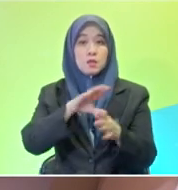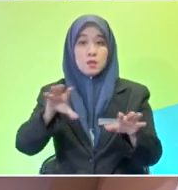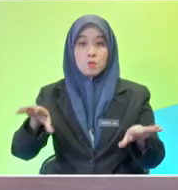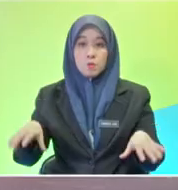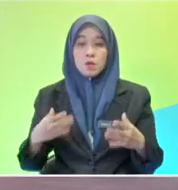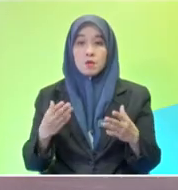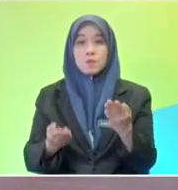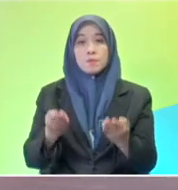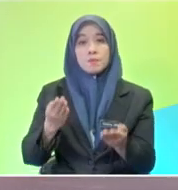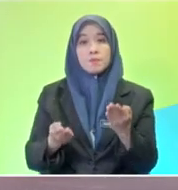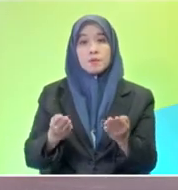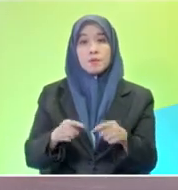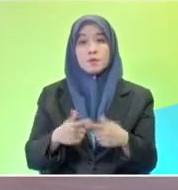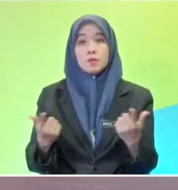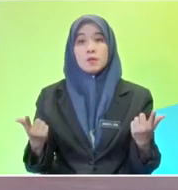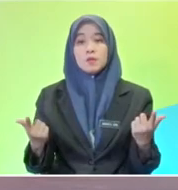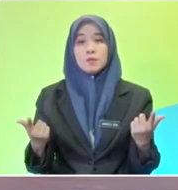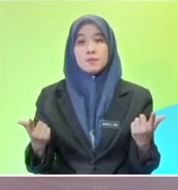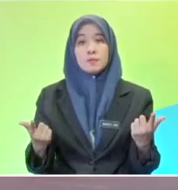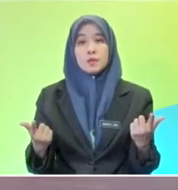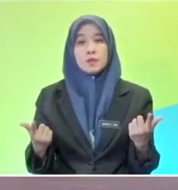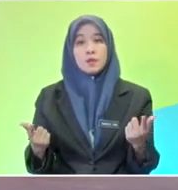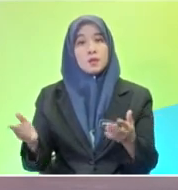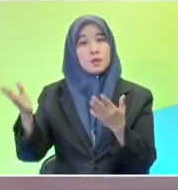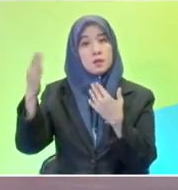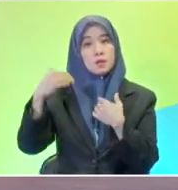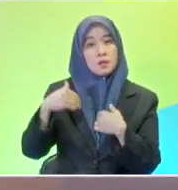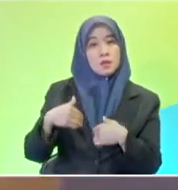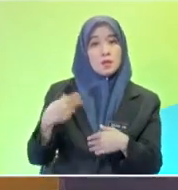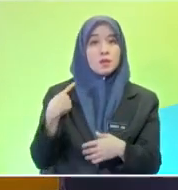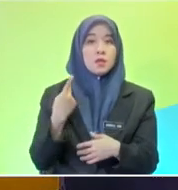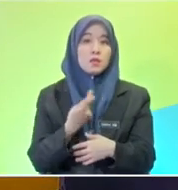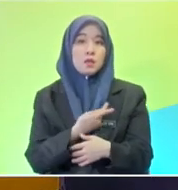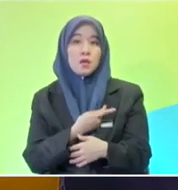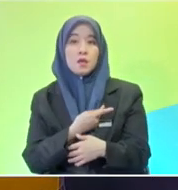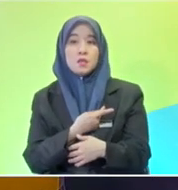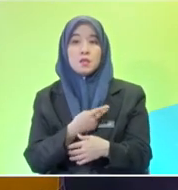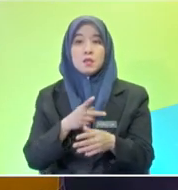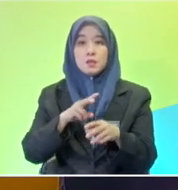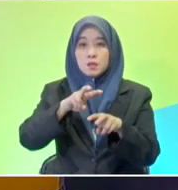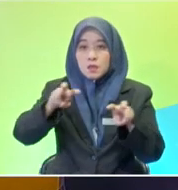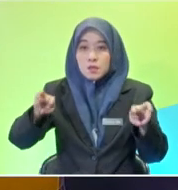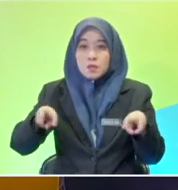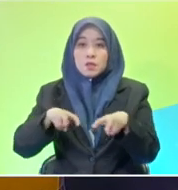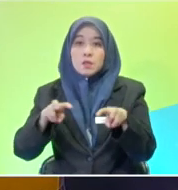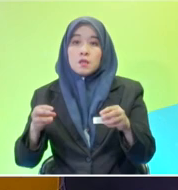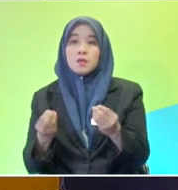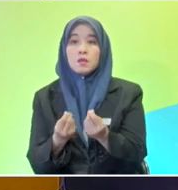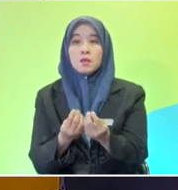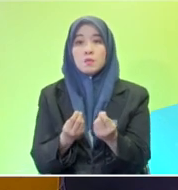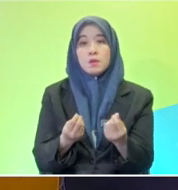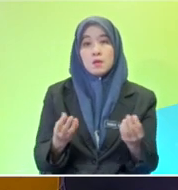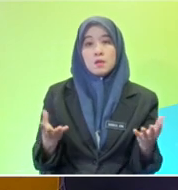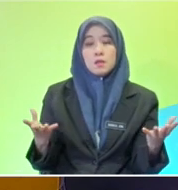beza. Jom, tapi dengar lagu ni. Okey. Mari kita kaji pasir